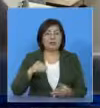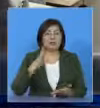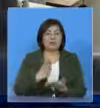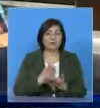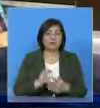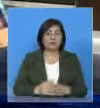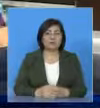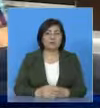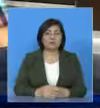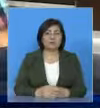аманжолов телеканал актобе